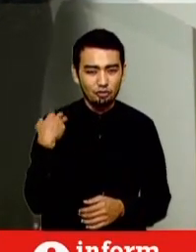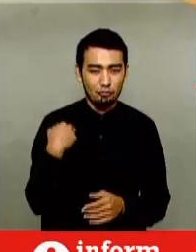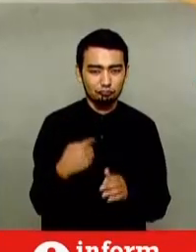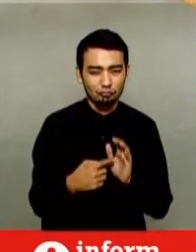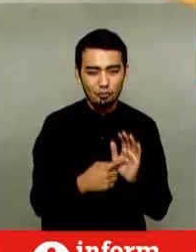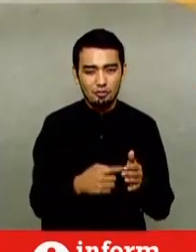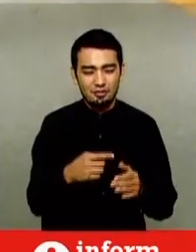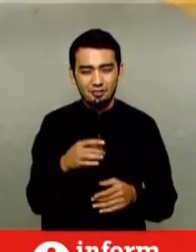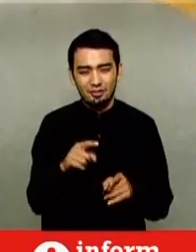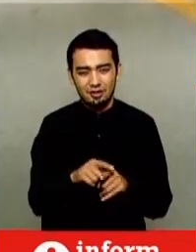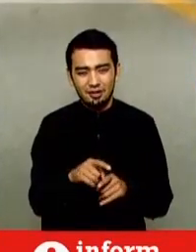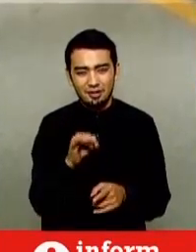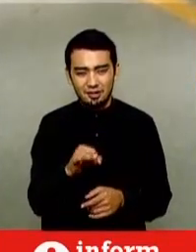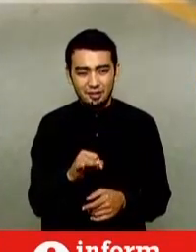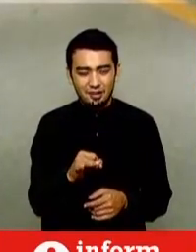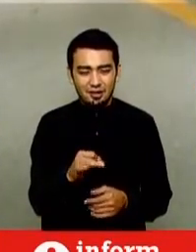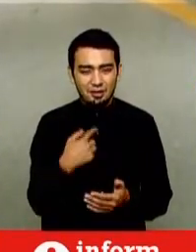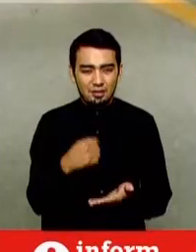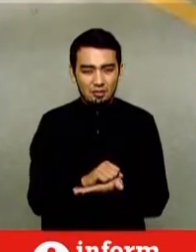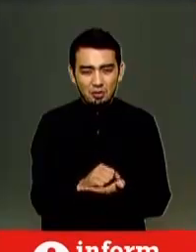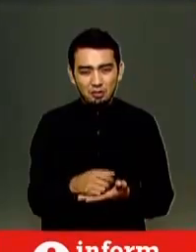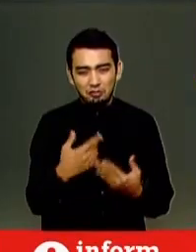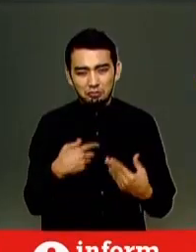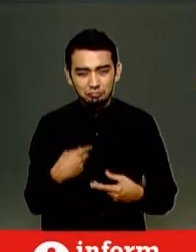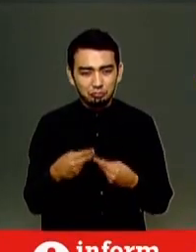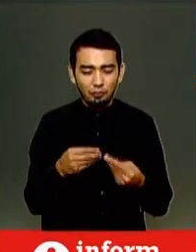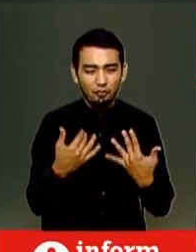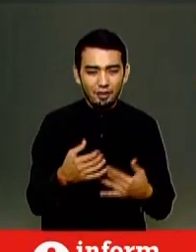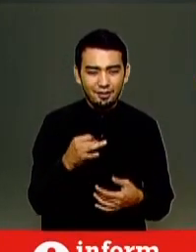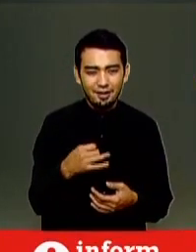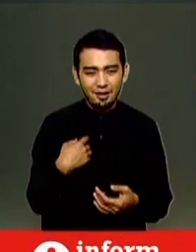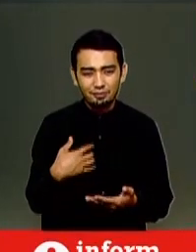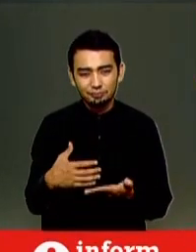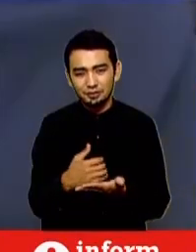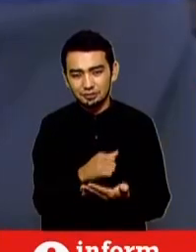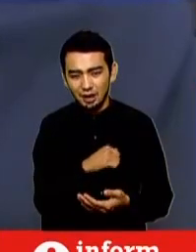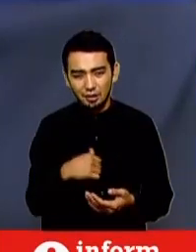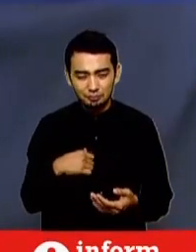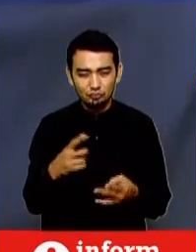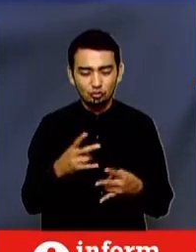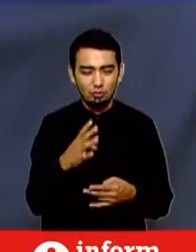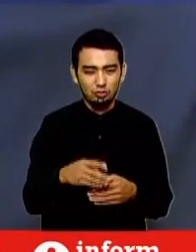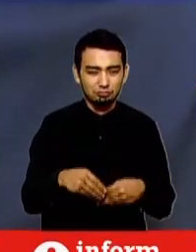мол... Мы вот по таким документам работаем. Все. И нам с боем приходится сдавать.